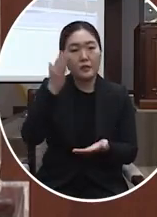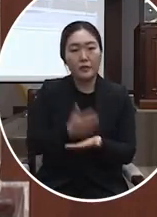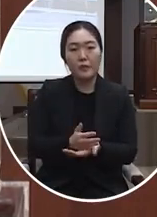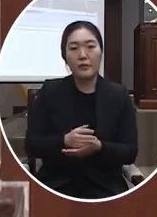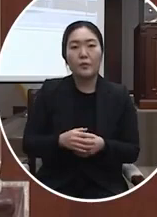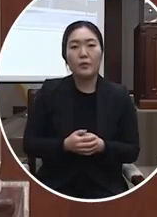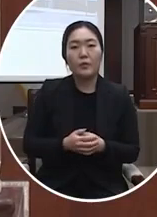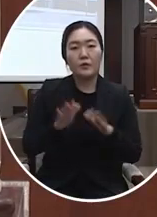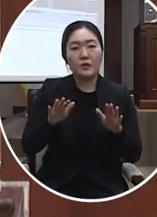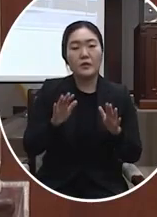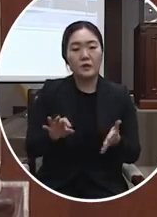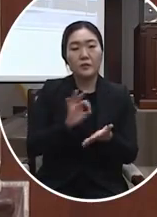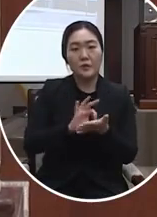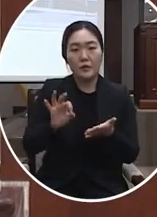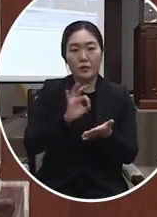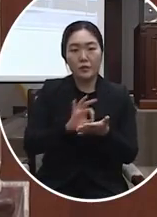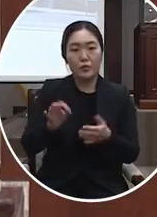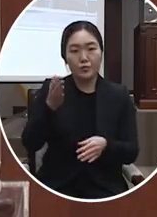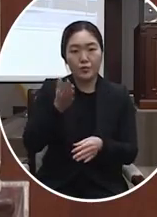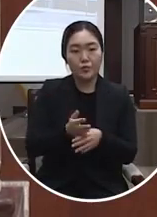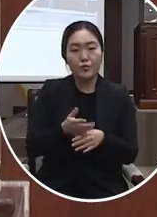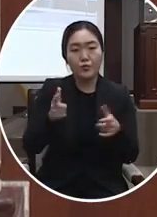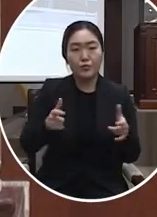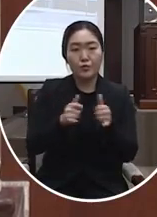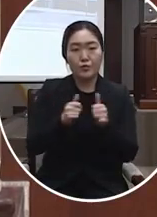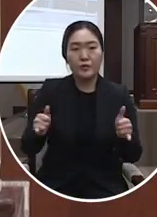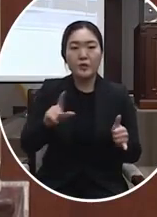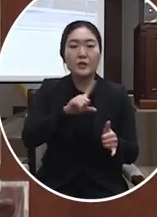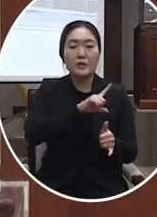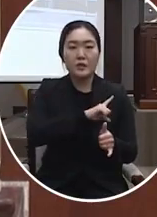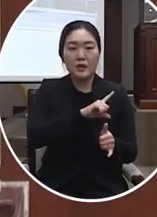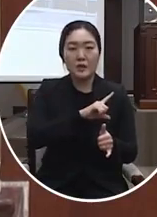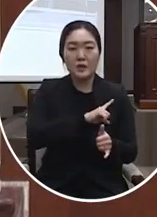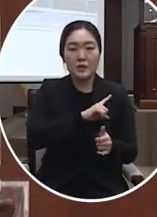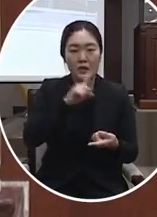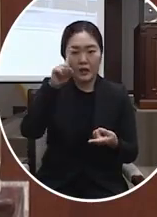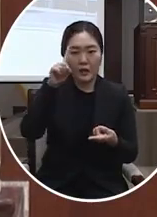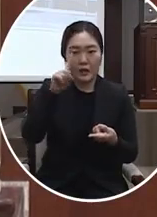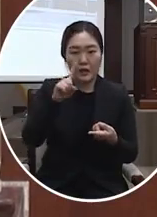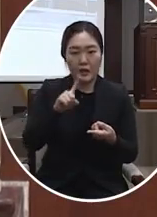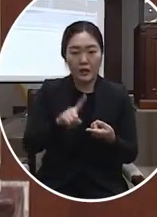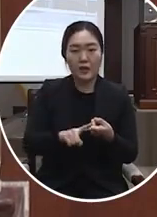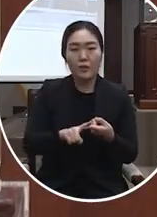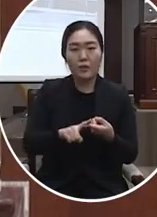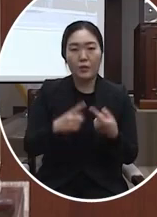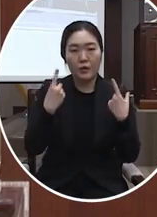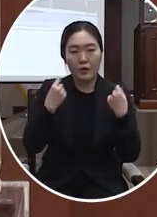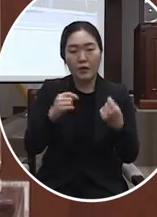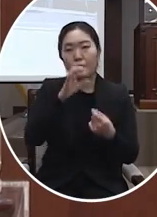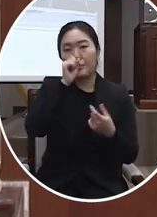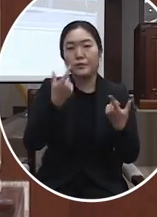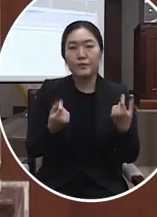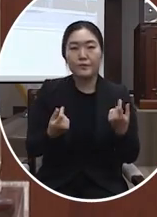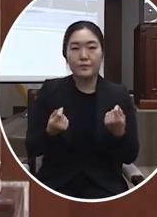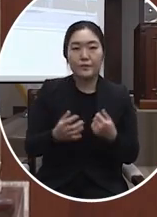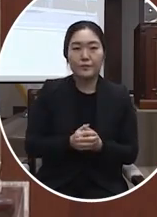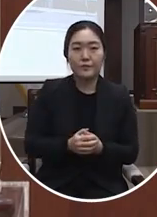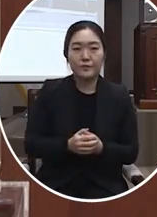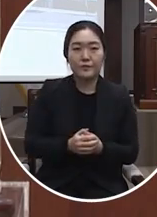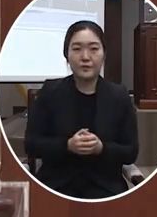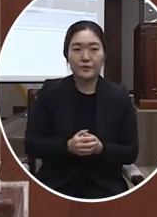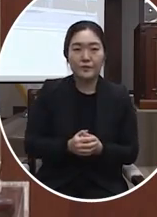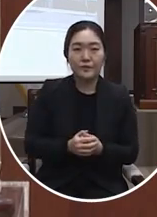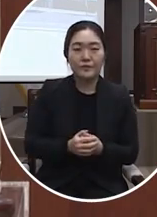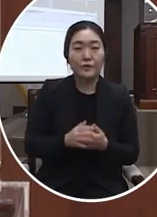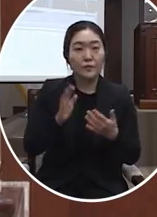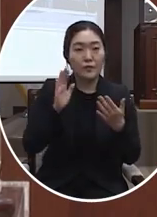생각하지 말고 현재 사용하고 있는 노원구민회관의 명칭을 그대로 유지하는 것도 좋다고 생각합니다.